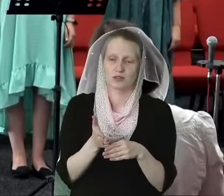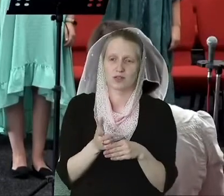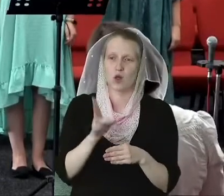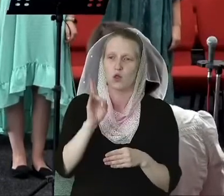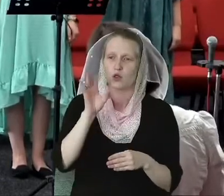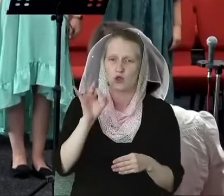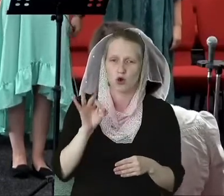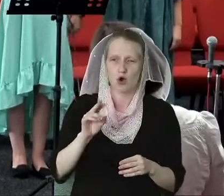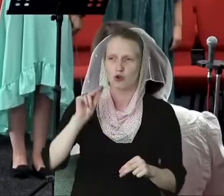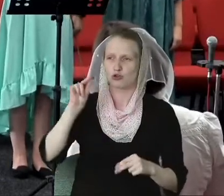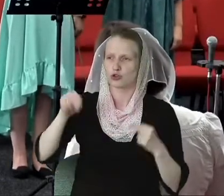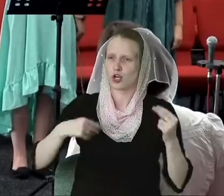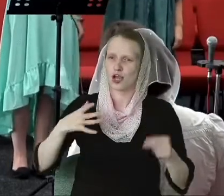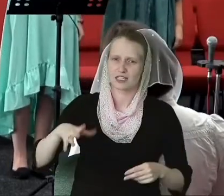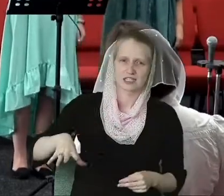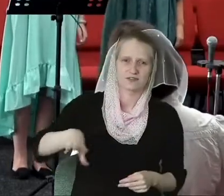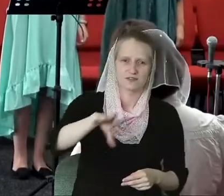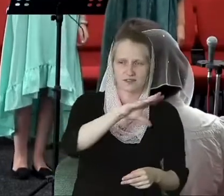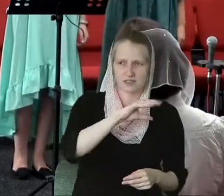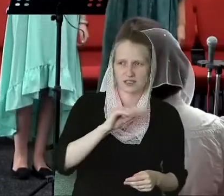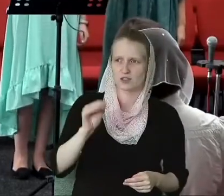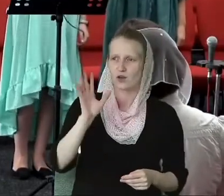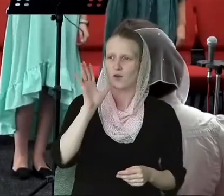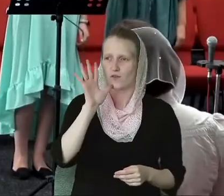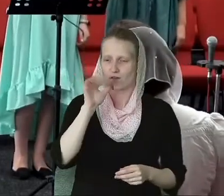поможет? Но через все года